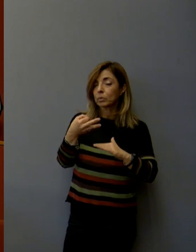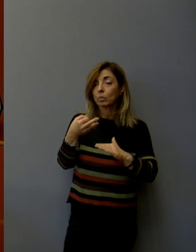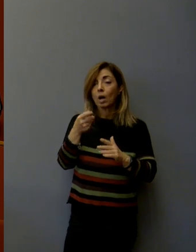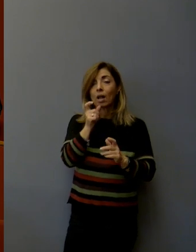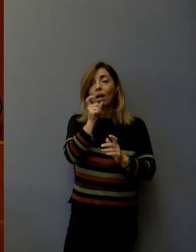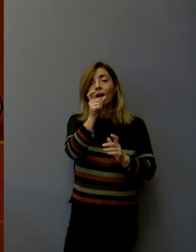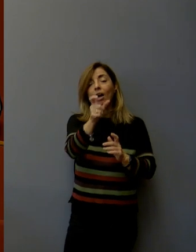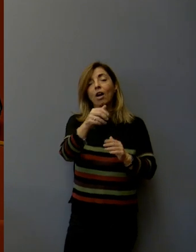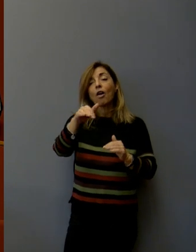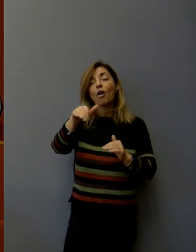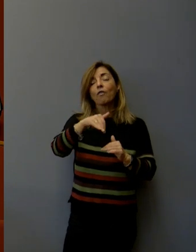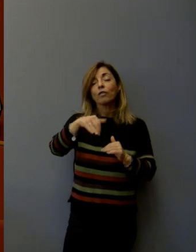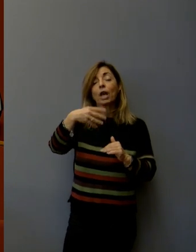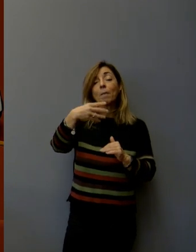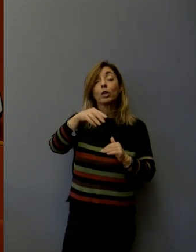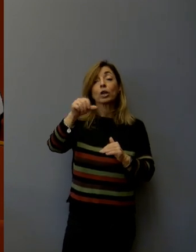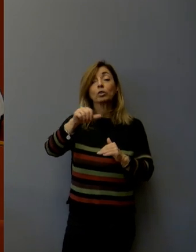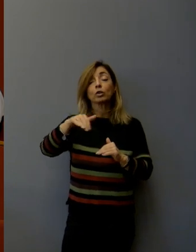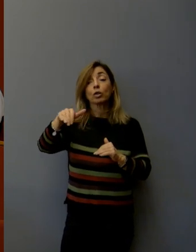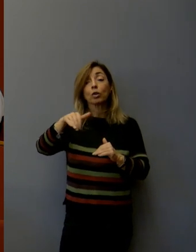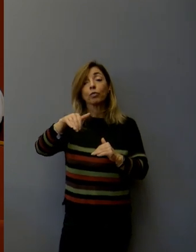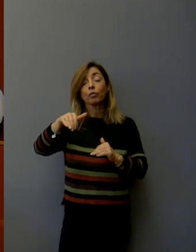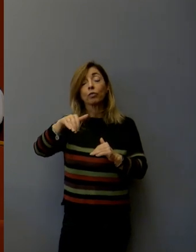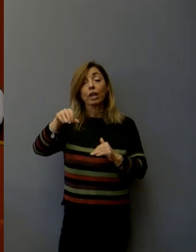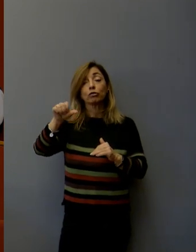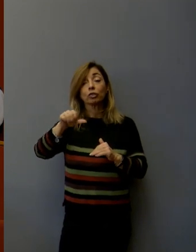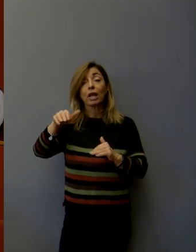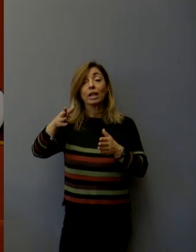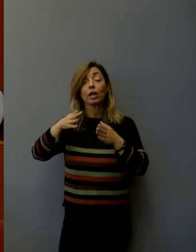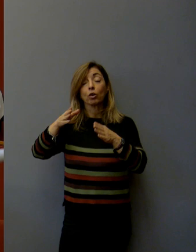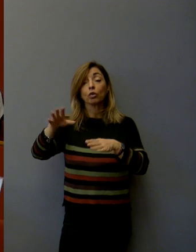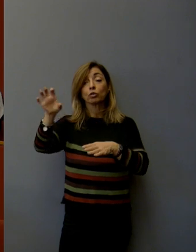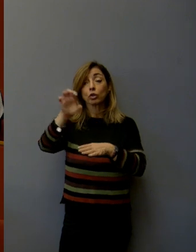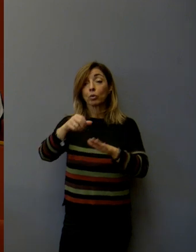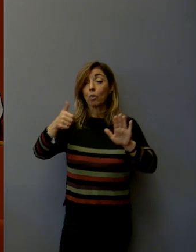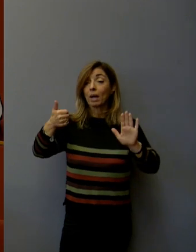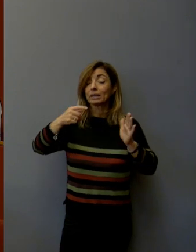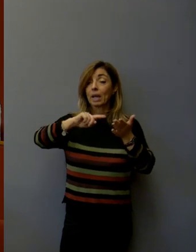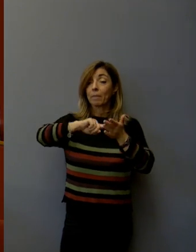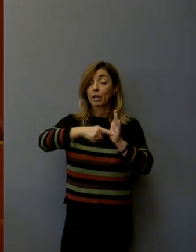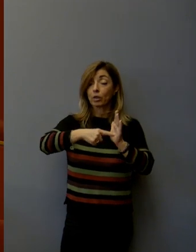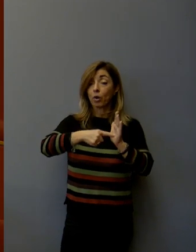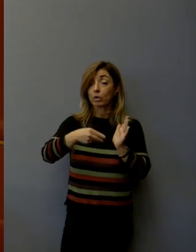Monaco Simone Corso Europa via Shelly nuovo collegamento stradale 6 milioni anno 2023